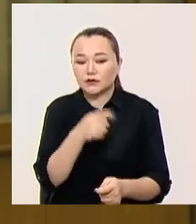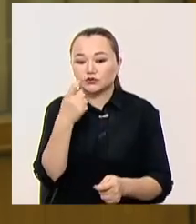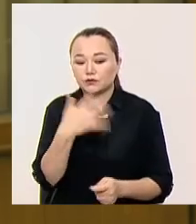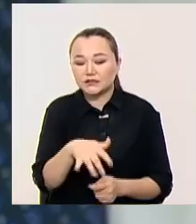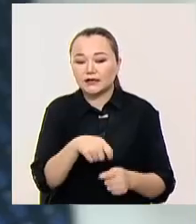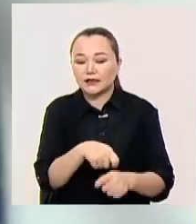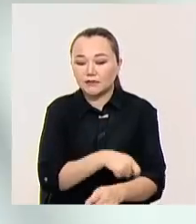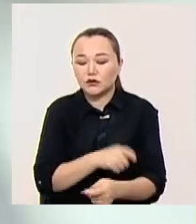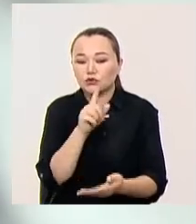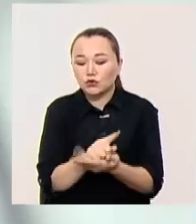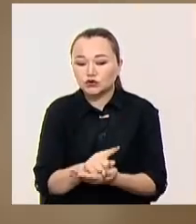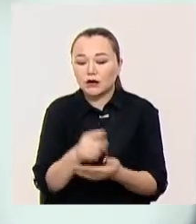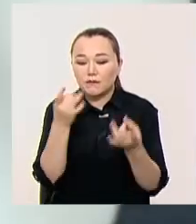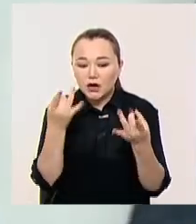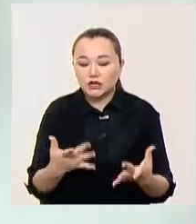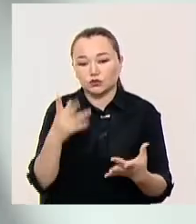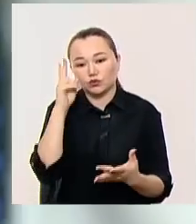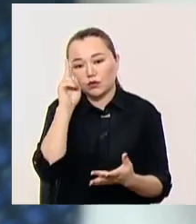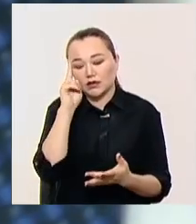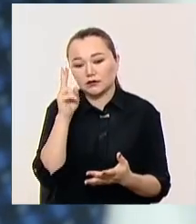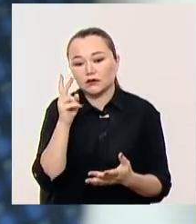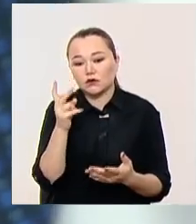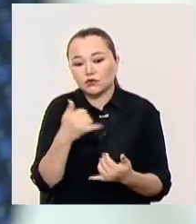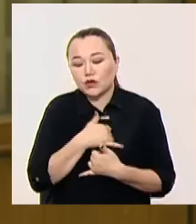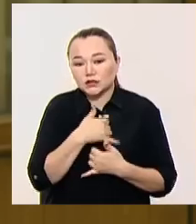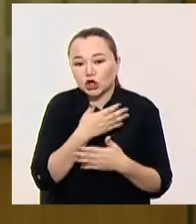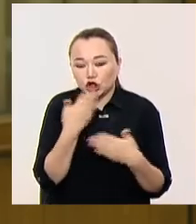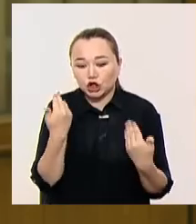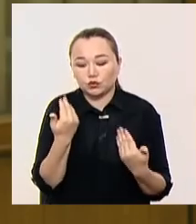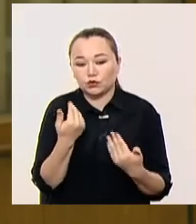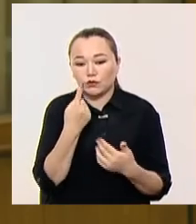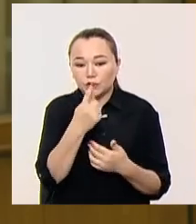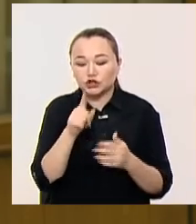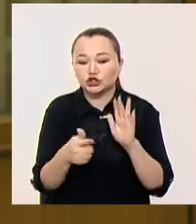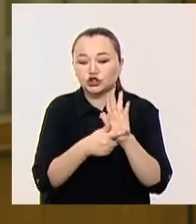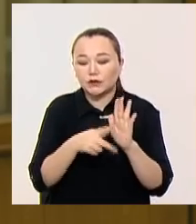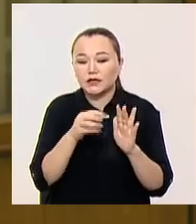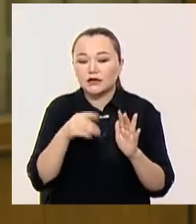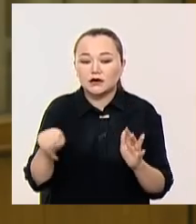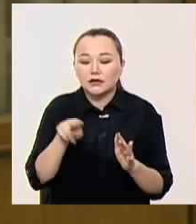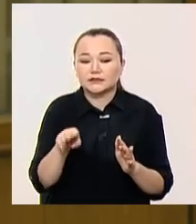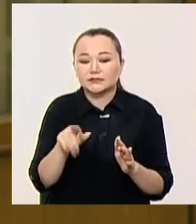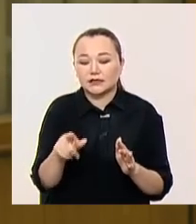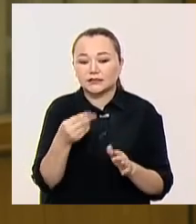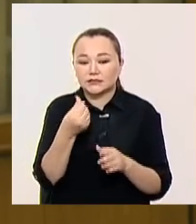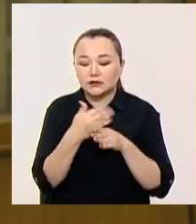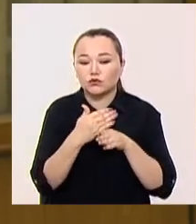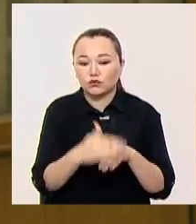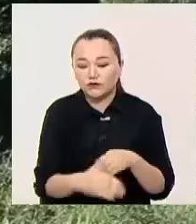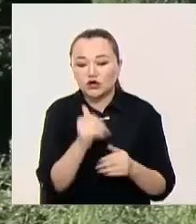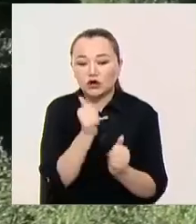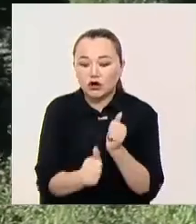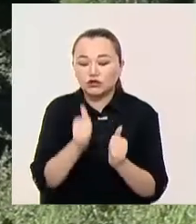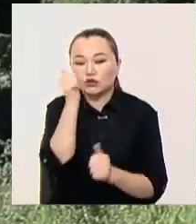шахрымга коюлады. Карапайым туалетке жарамай отурмуз го. 1.7 миллиард теңге каржы бөлүнөдү жыл